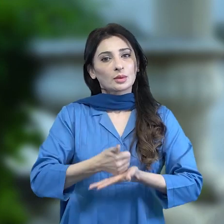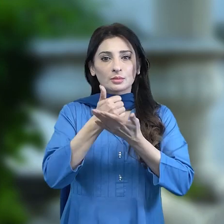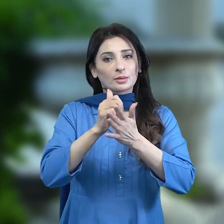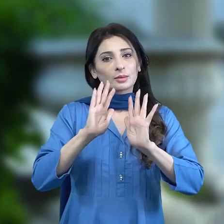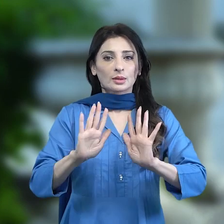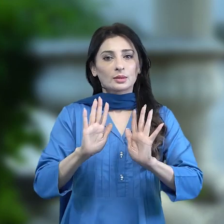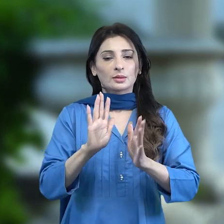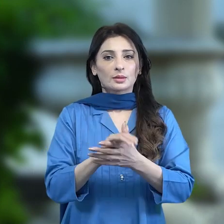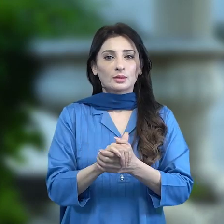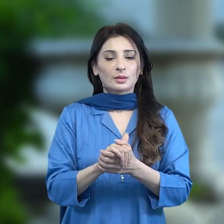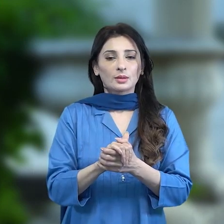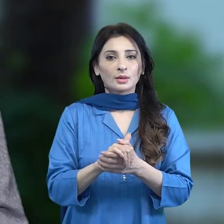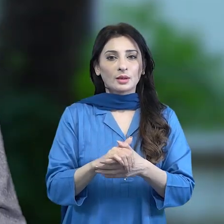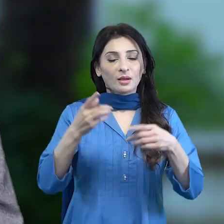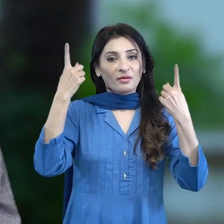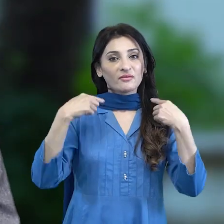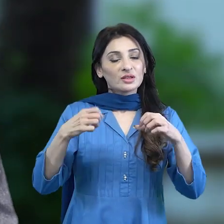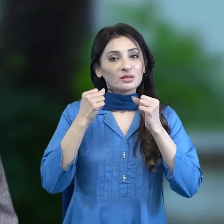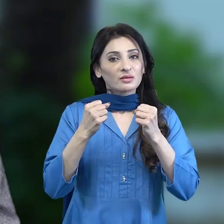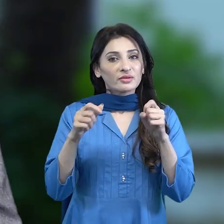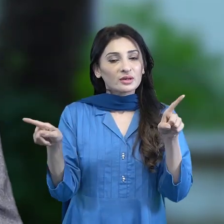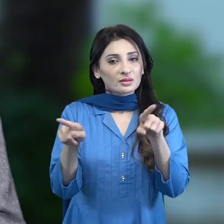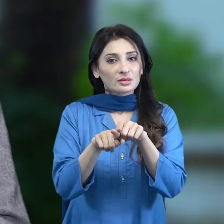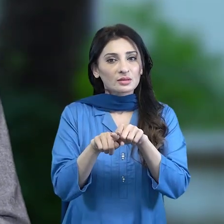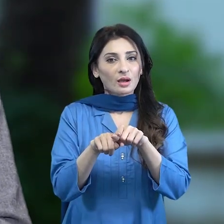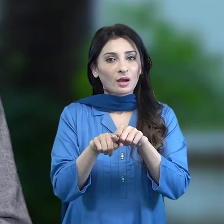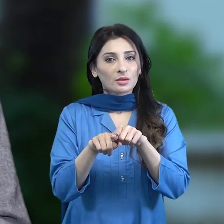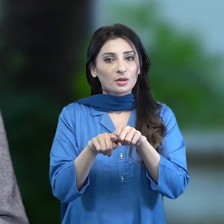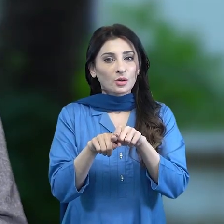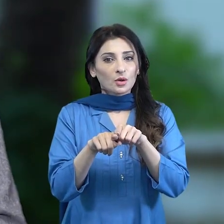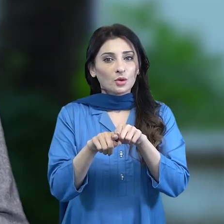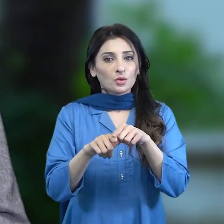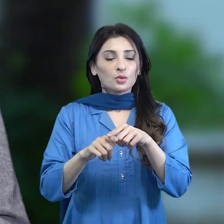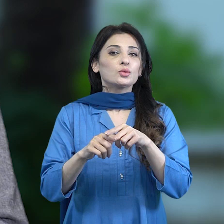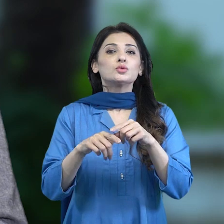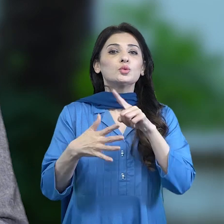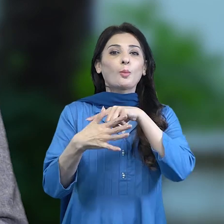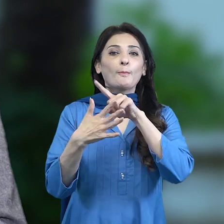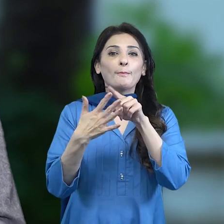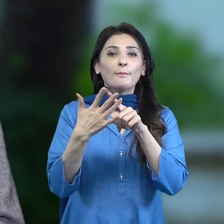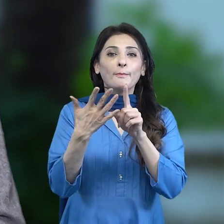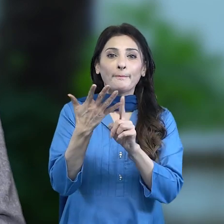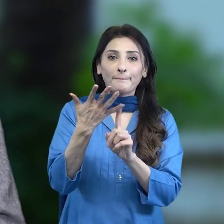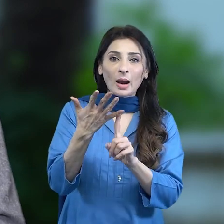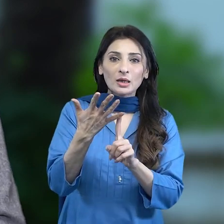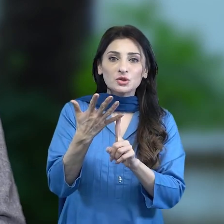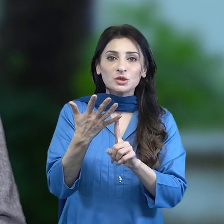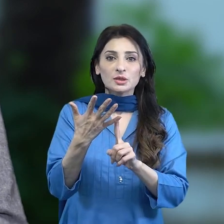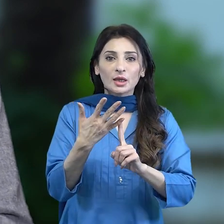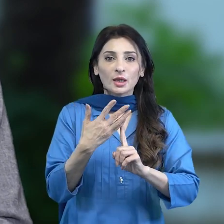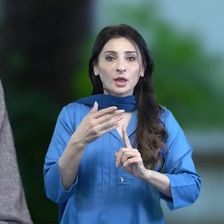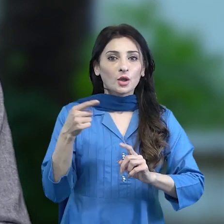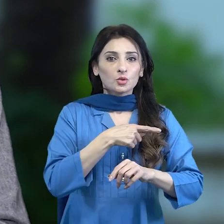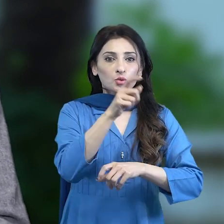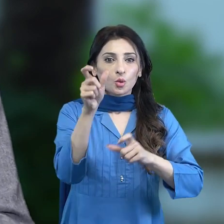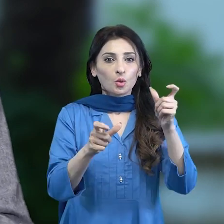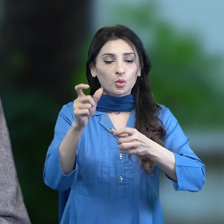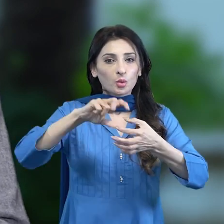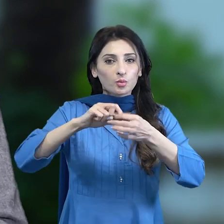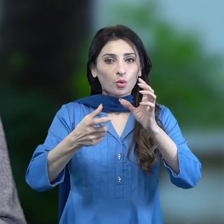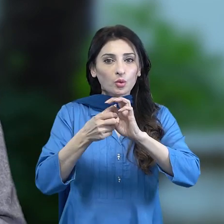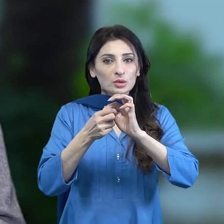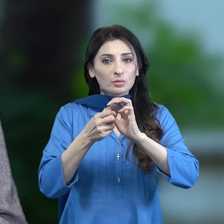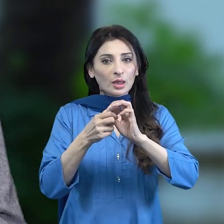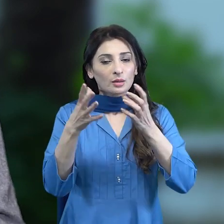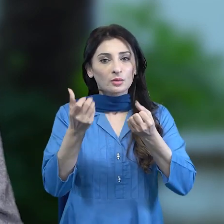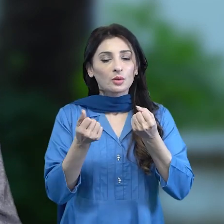में कामयाब हो जाएंगे इंशाल्लाह। फ़िज़िकल फ़िटनेस के साथ जो परफॉर्मेंस के 5 मेन फैक्टर्स हैं जिनकी वजह से आप हाई अचीवमेंट्स